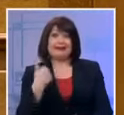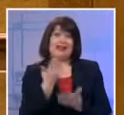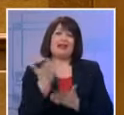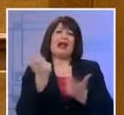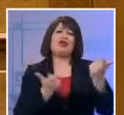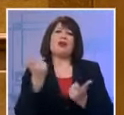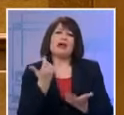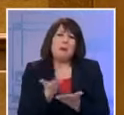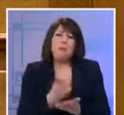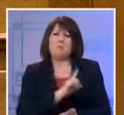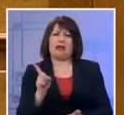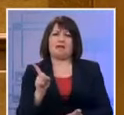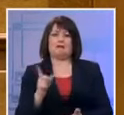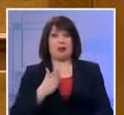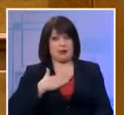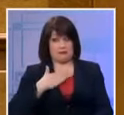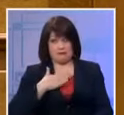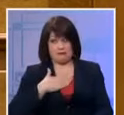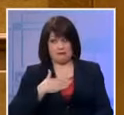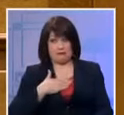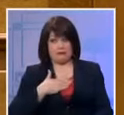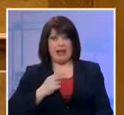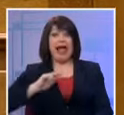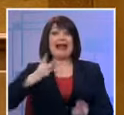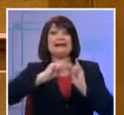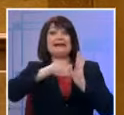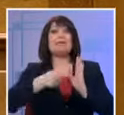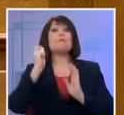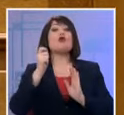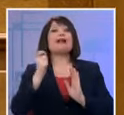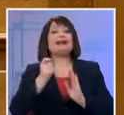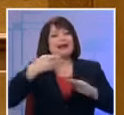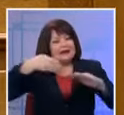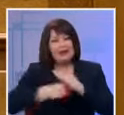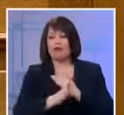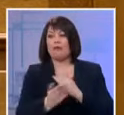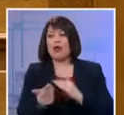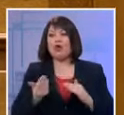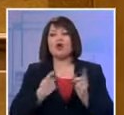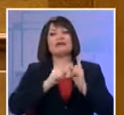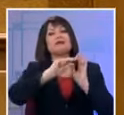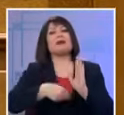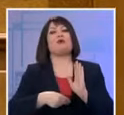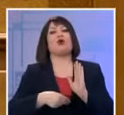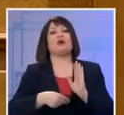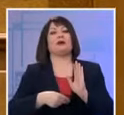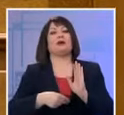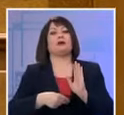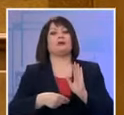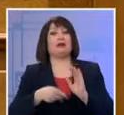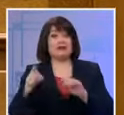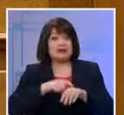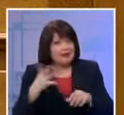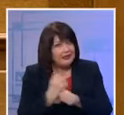δανεικά. Η δική μου αντιμνημονιακή πολιτική ήταν να βγει η χώρα από το μνημόνιο μια ώρα αρχίτερα. Θα ήμασταν ήδη εκτός